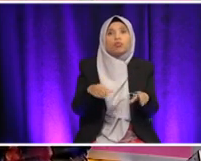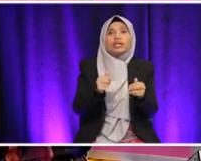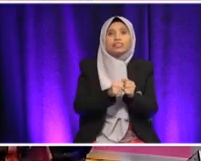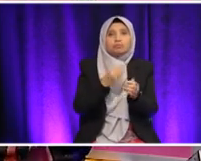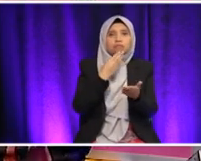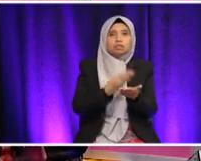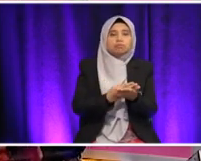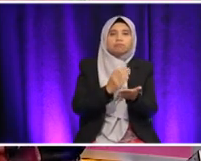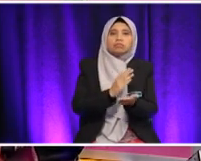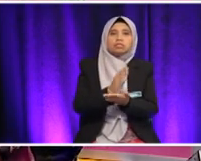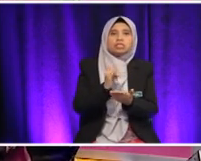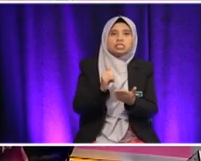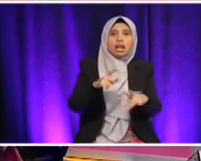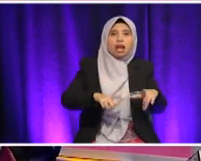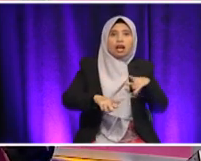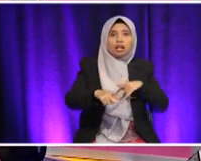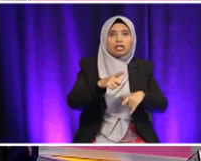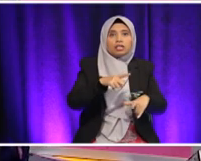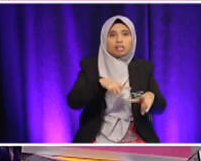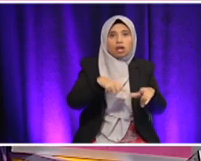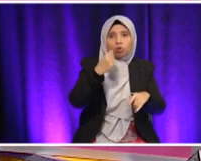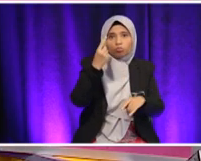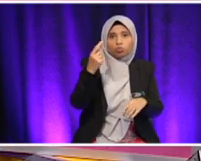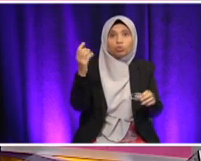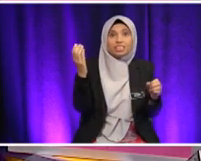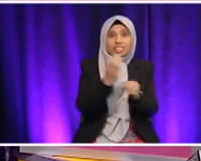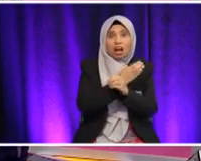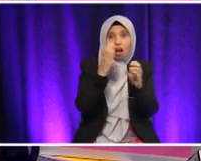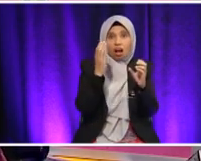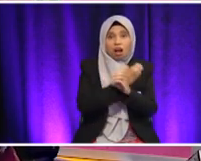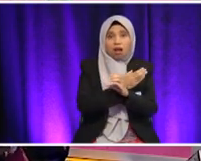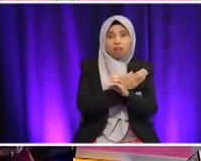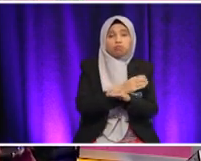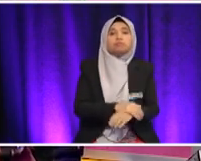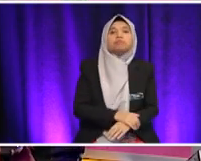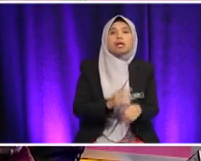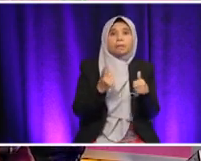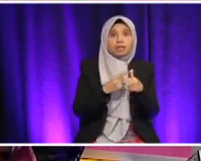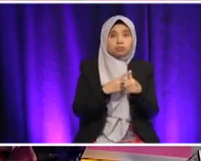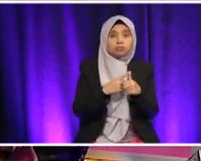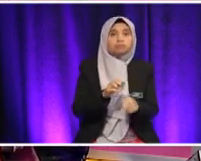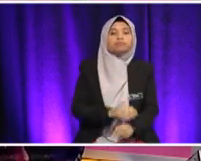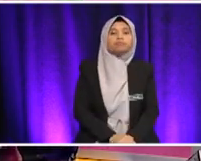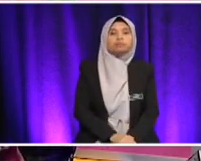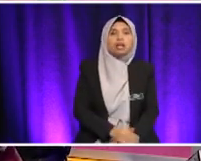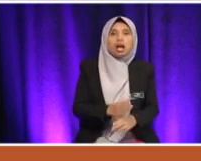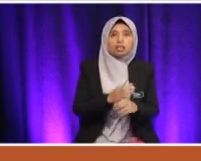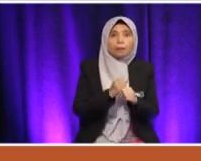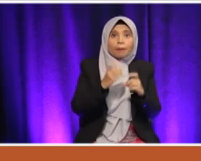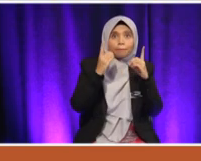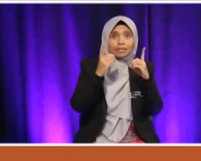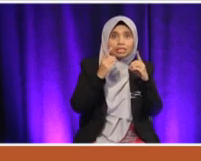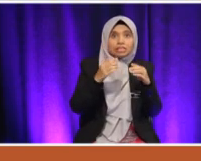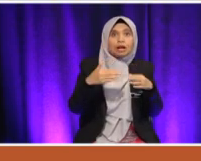seterusnya langkah-langkah untuk mencegah dimensi aku yang perlu kita lakukan Oke mendapat pendidikan